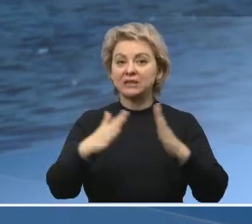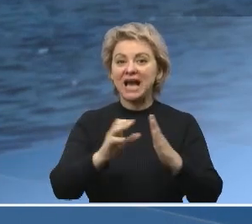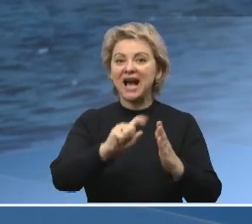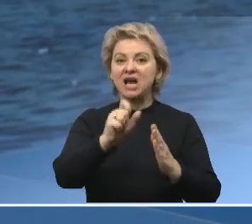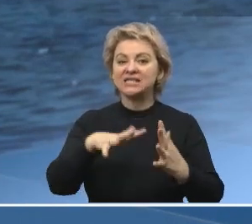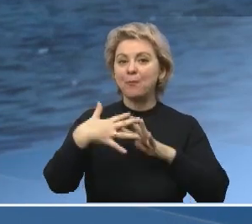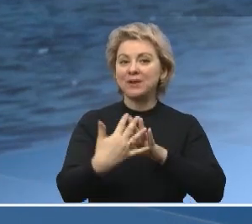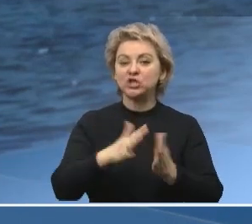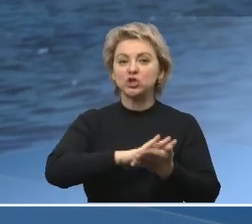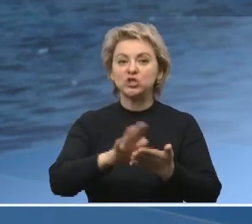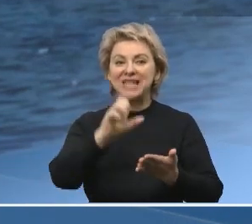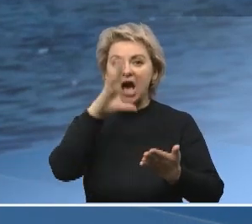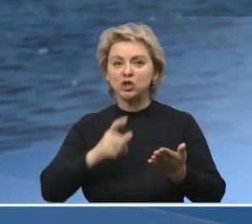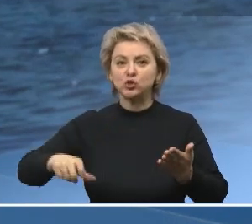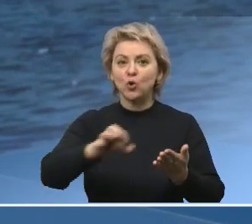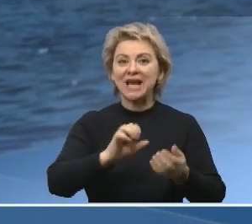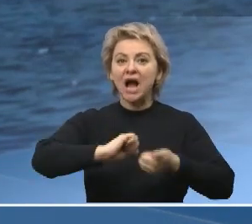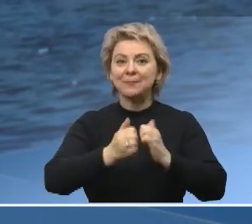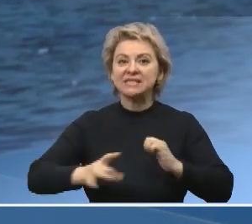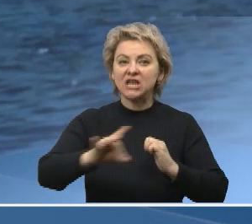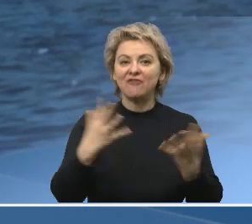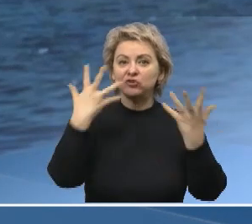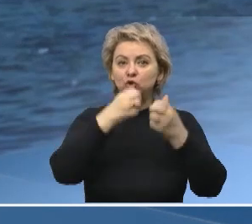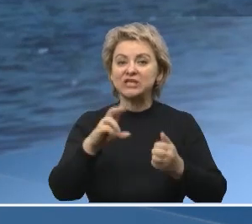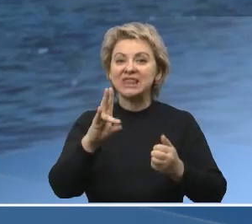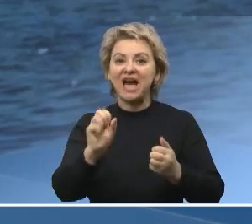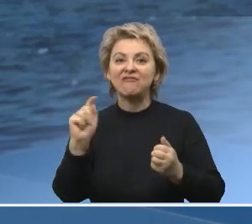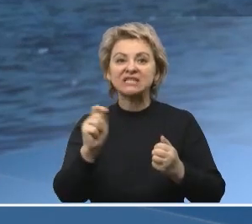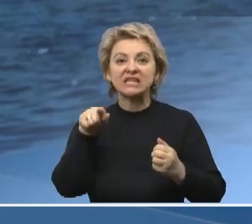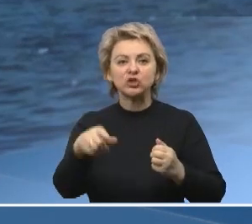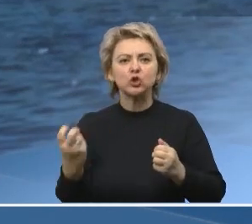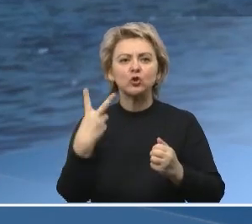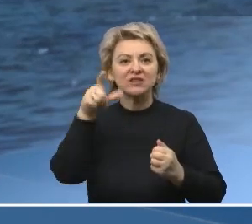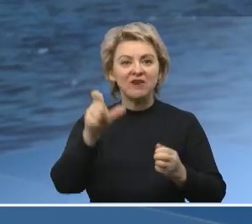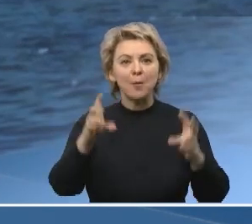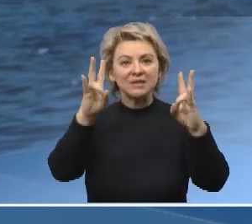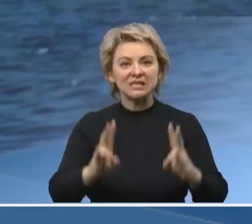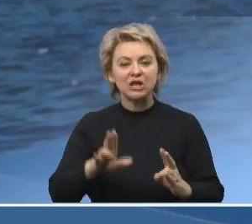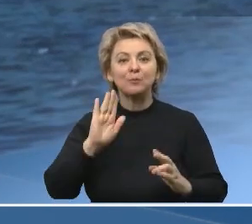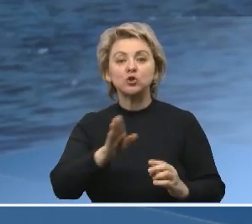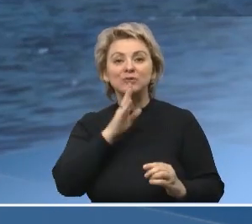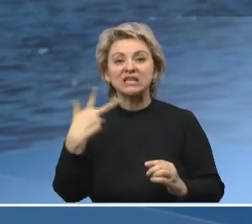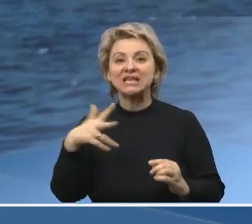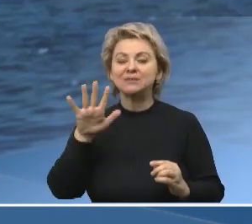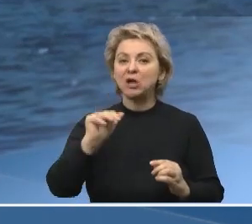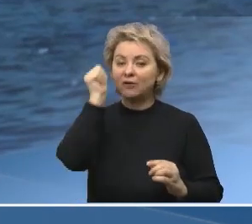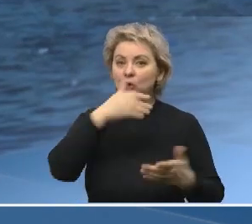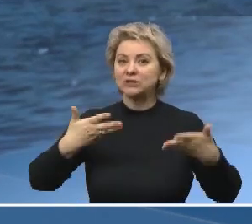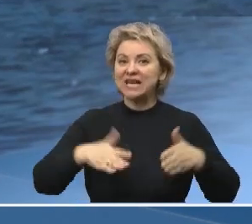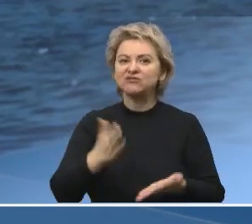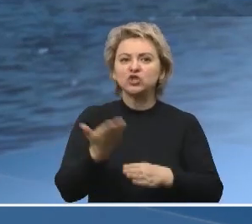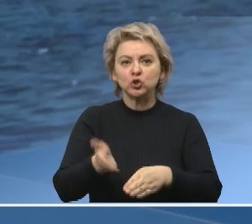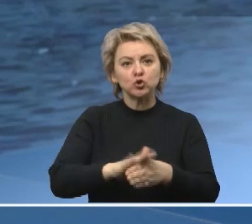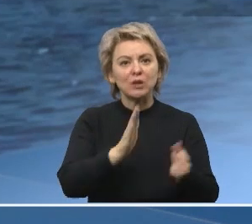бытового газа в поселке Чистоозерном Каменского района в ночь на воскресенье. Еще двое пострадали, причем женщина 35-го года